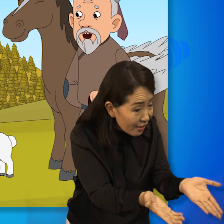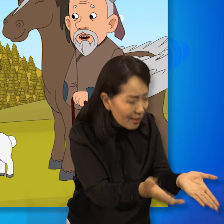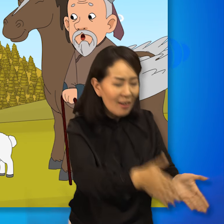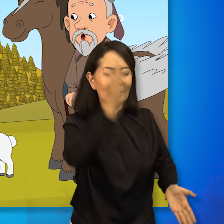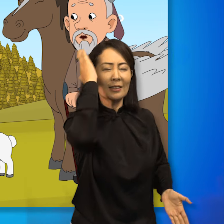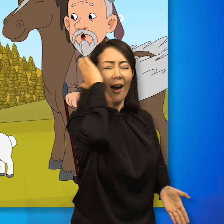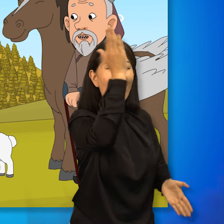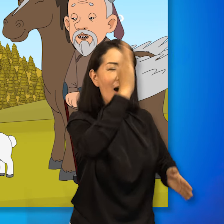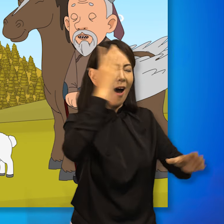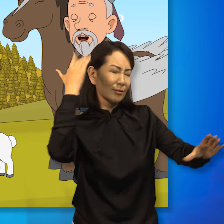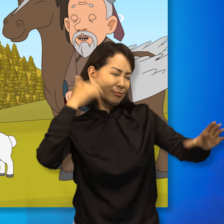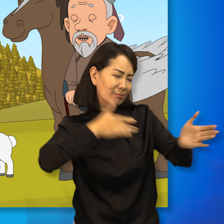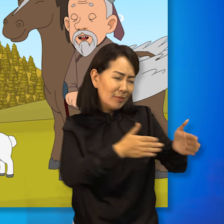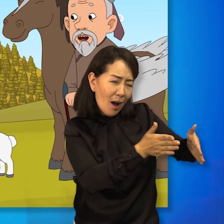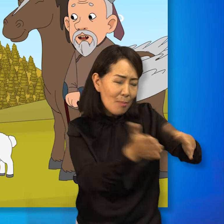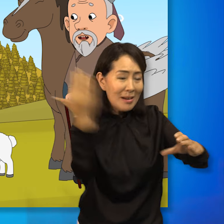Ёстой гоёла.